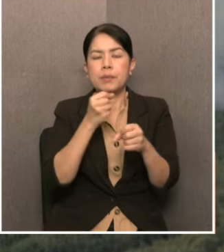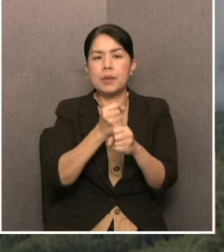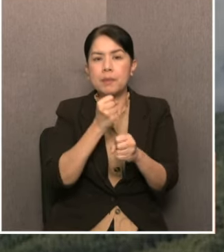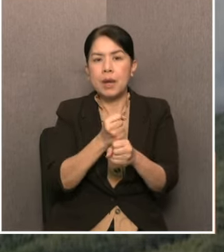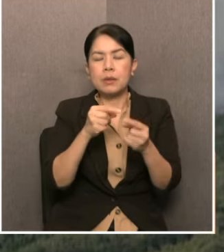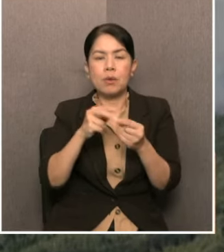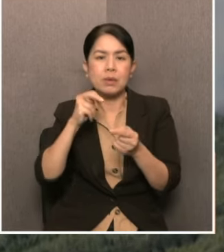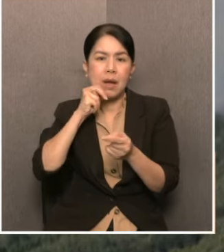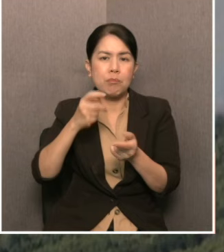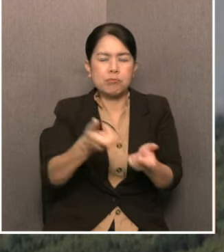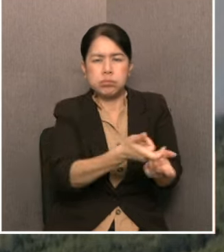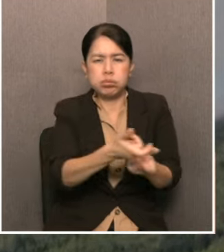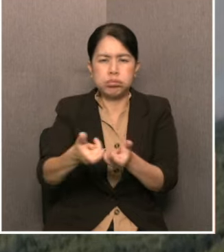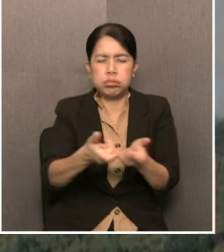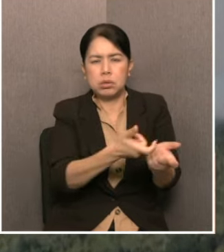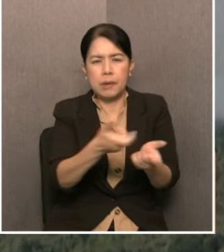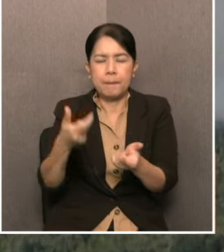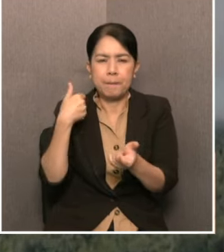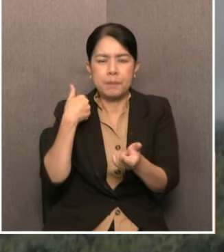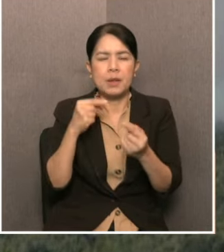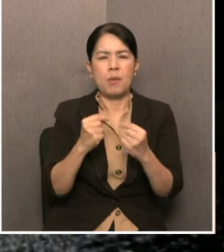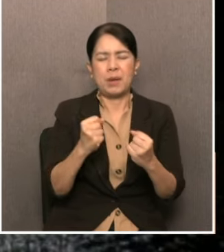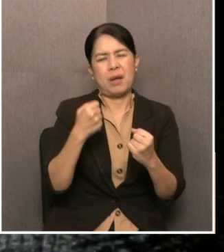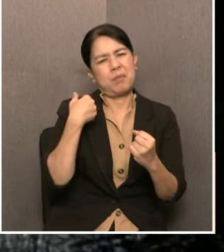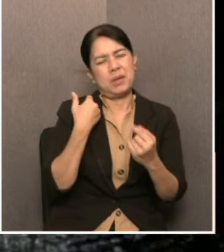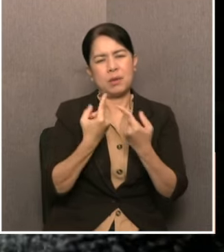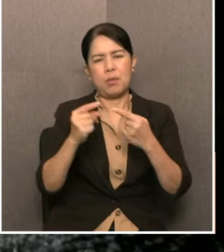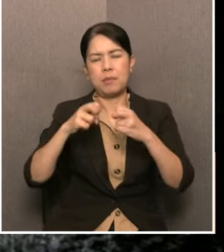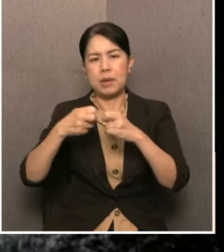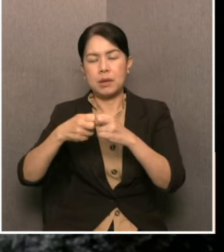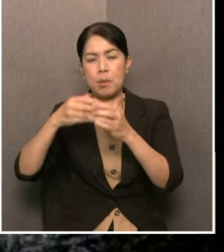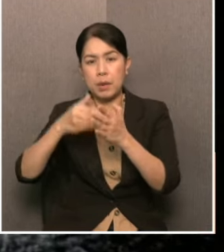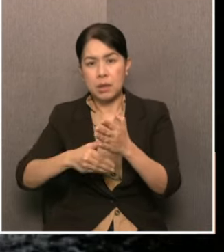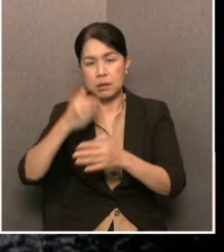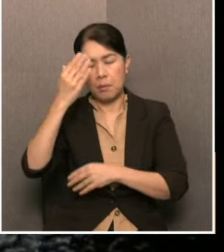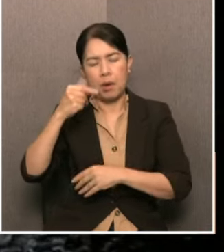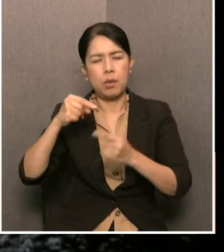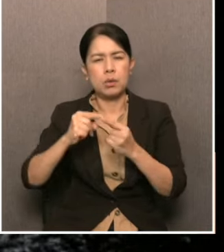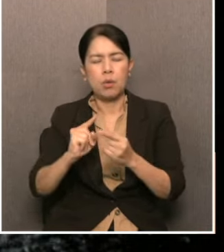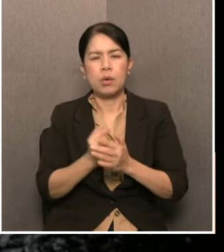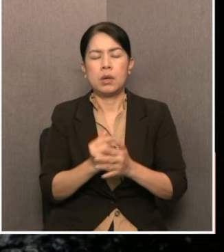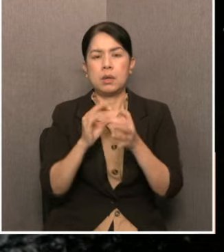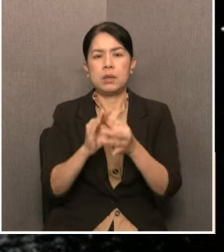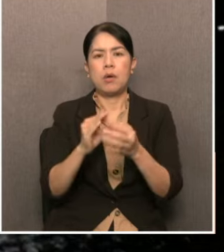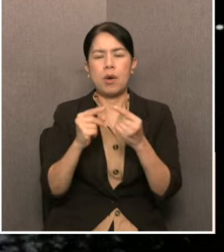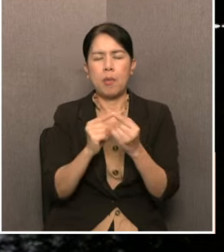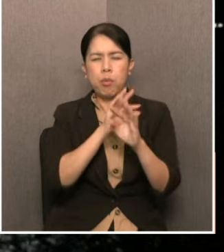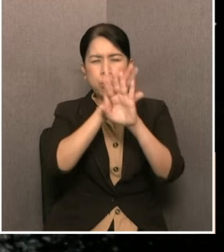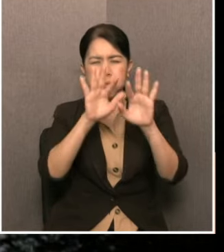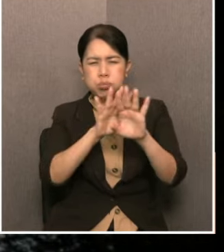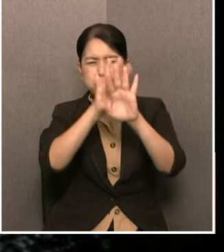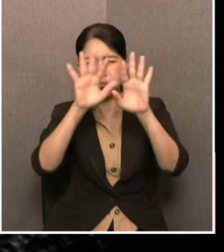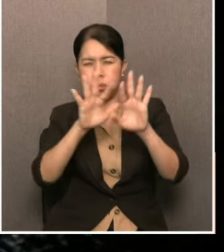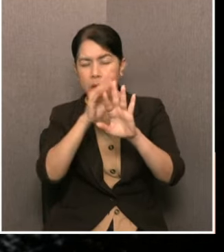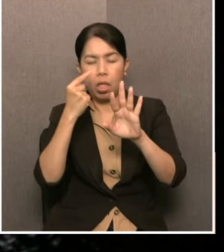ใการค้ภูิไปารครั้นี้แต่ความพยายามต้องเจอกับอุปศักษที่ไม่เอออำนวยอย่เช่นกลมควมากเกินไป